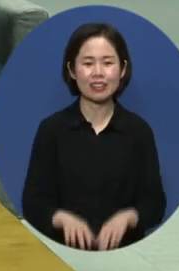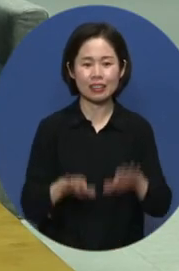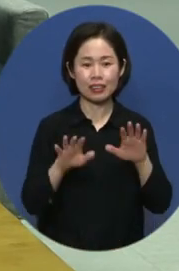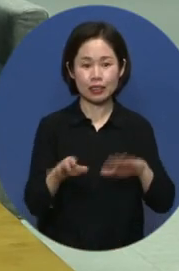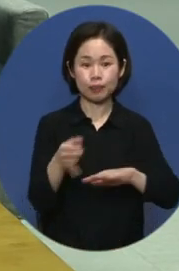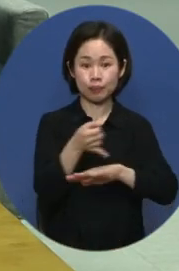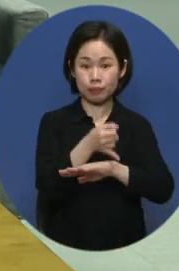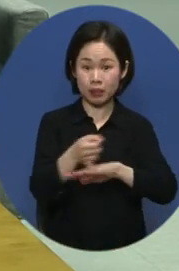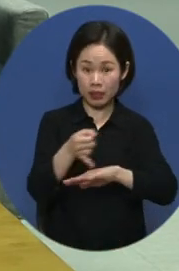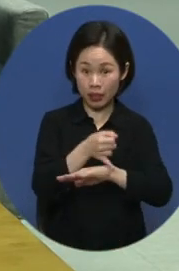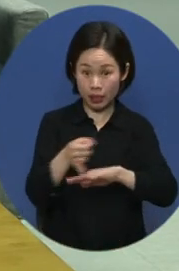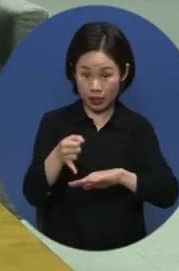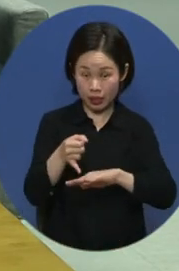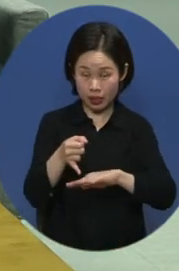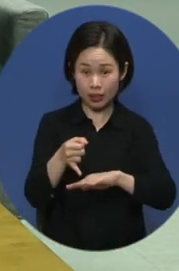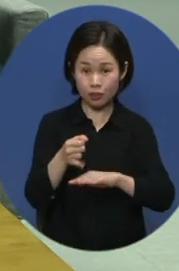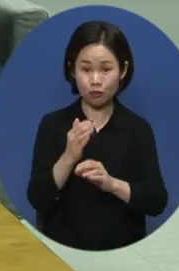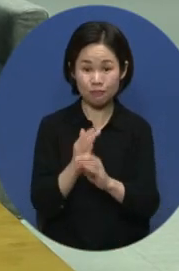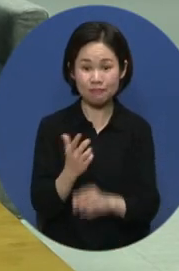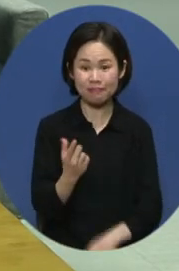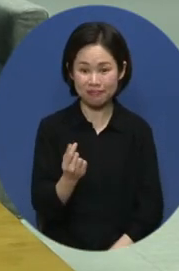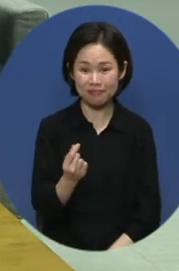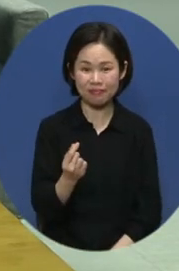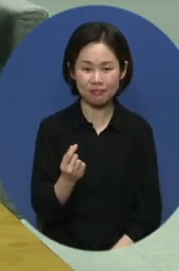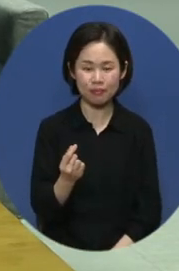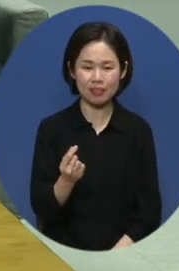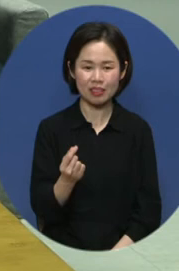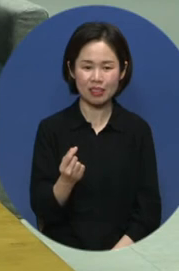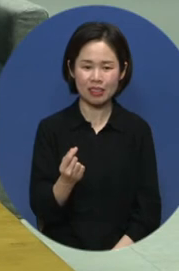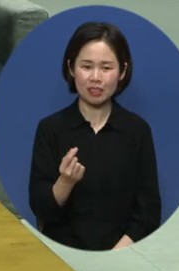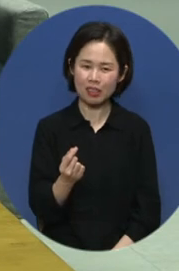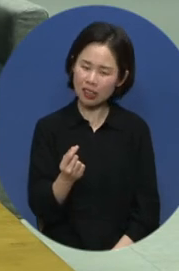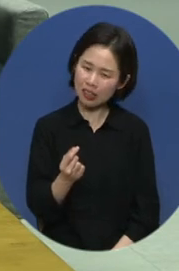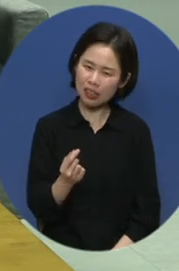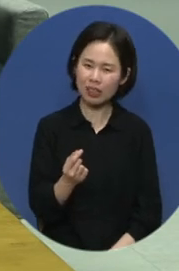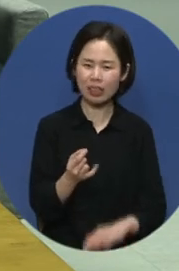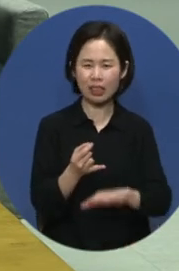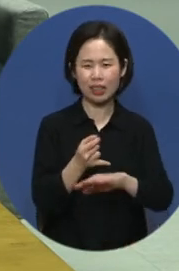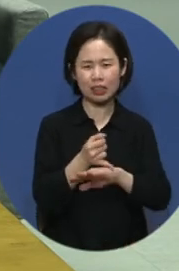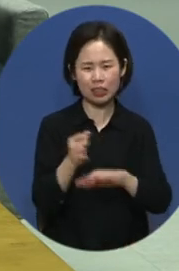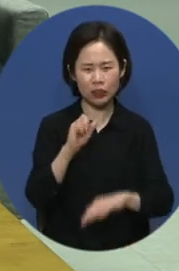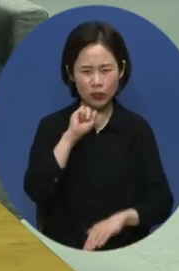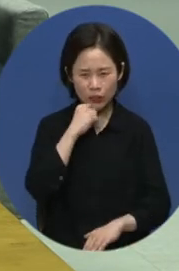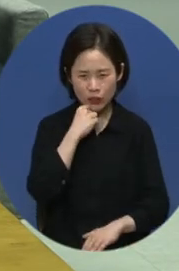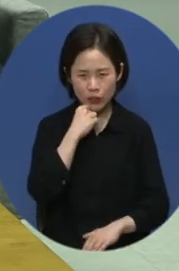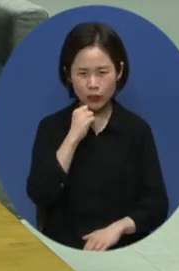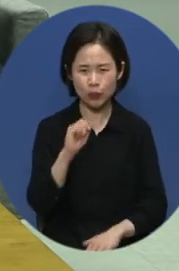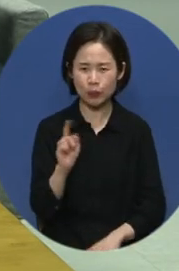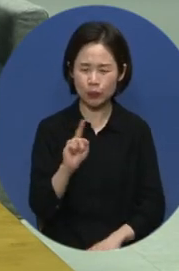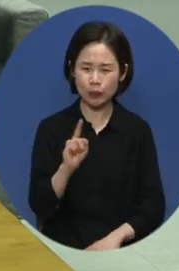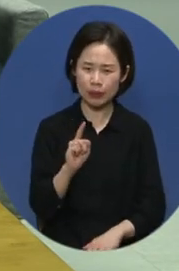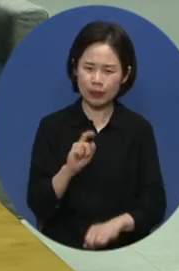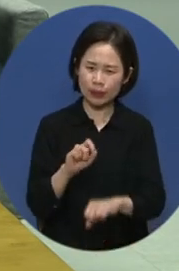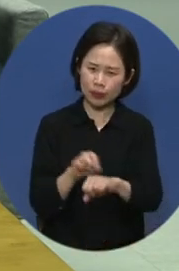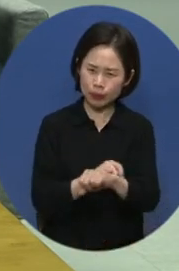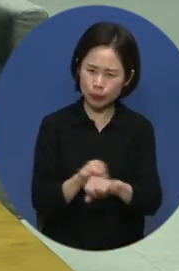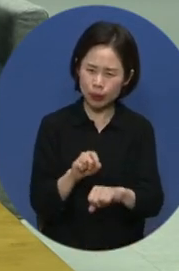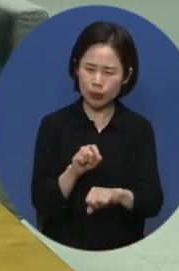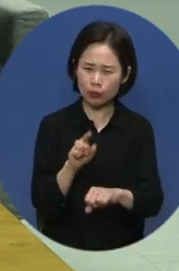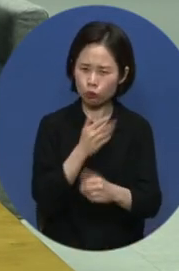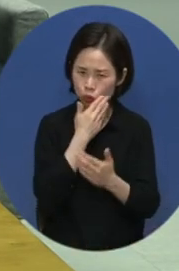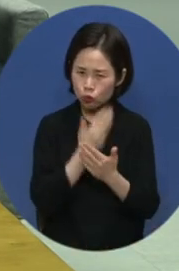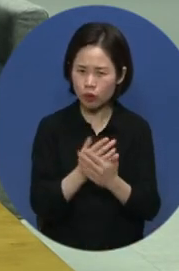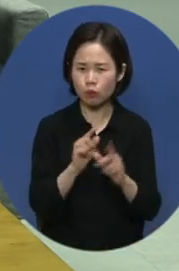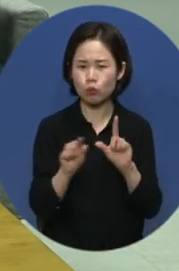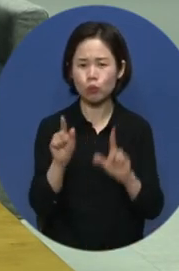활동을 하시잖아요. 거기서 아, 이건 진짜 어렵다. 아니면 이 부분에 특별히 신경 쓰는 게 있다 하면 어떤 게